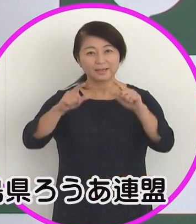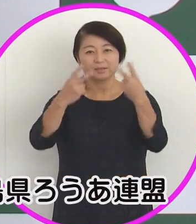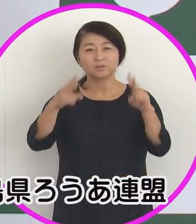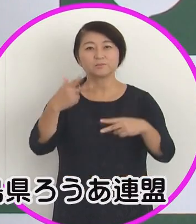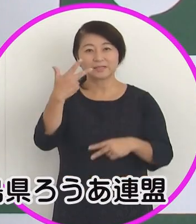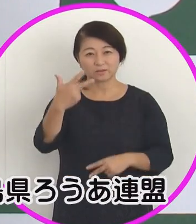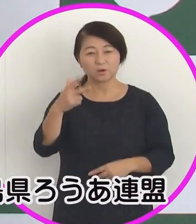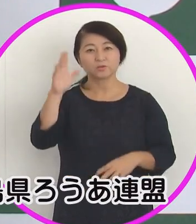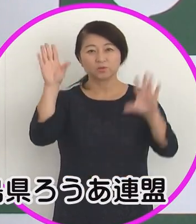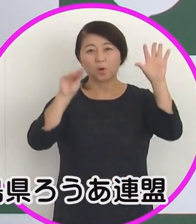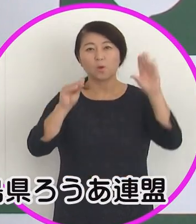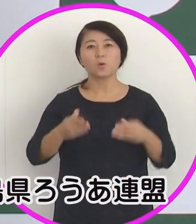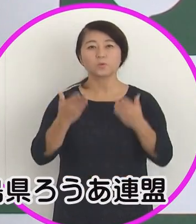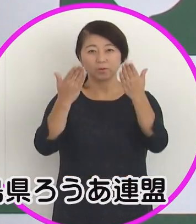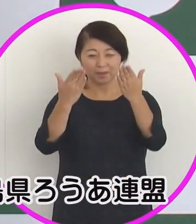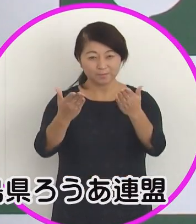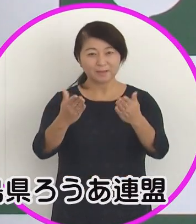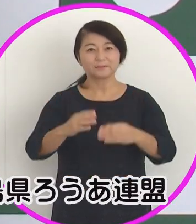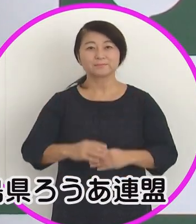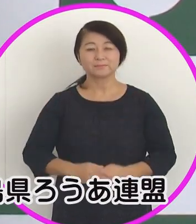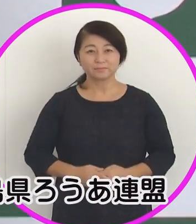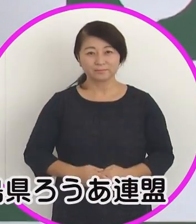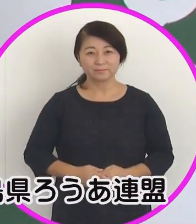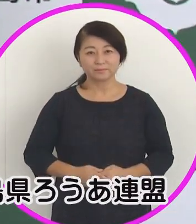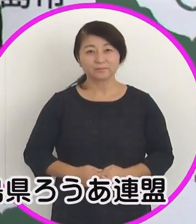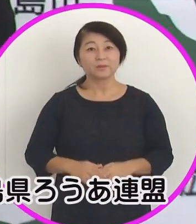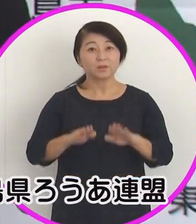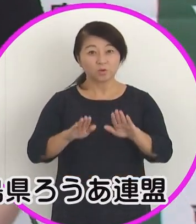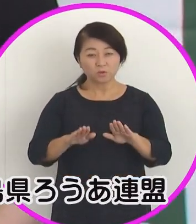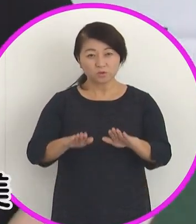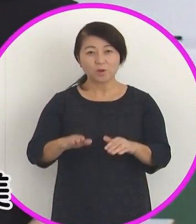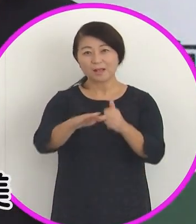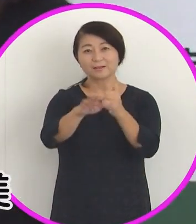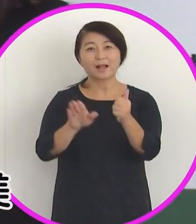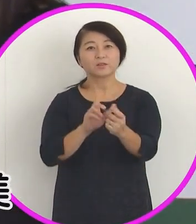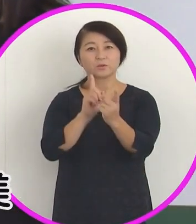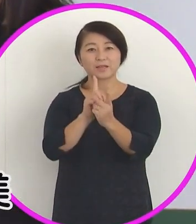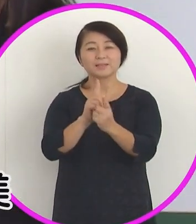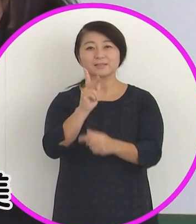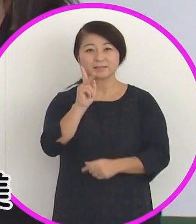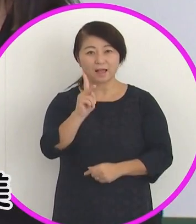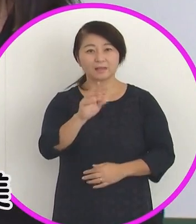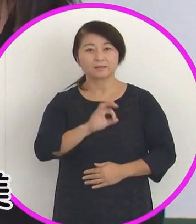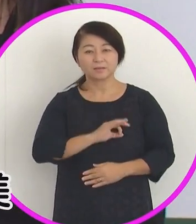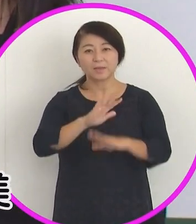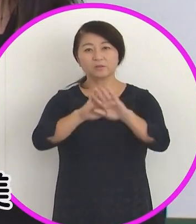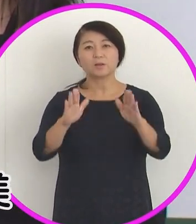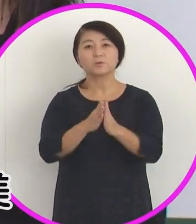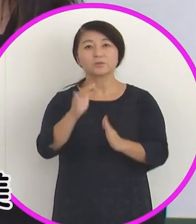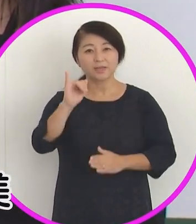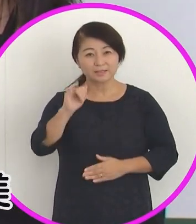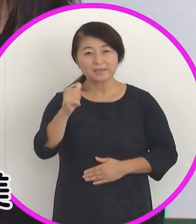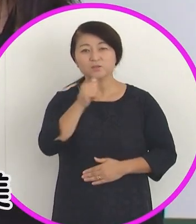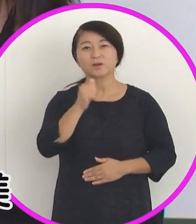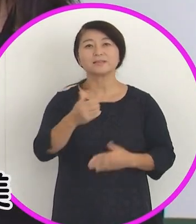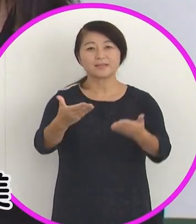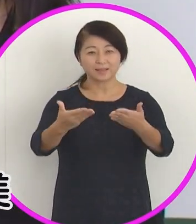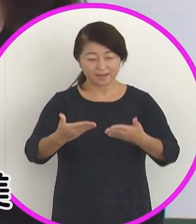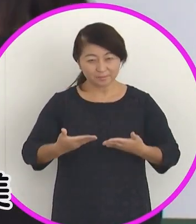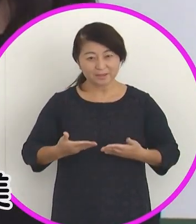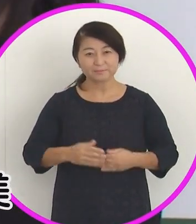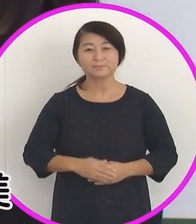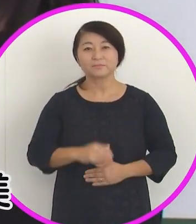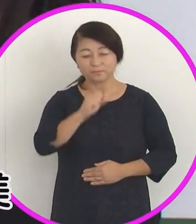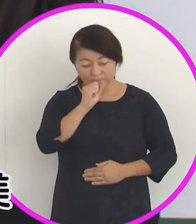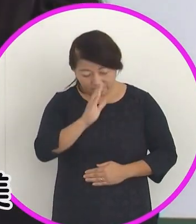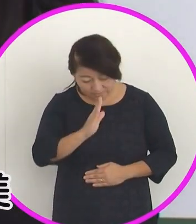広島市の情報をお届けするマイタウン東広島、今週は環境対策課の倉本さんに紹介していただきます。よ